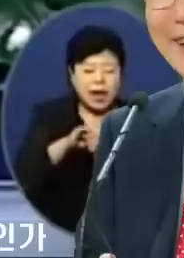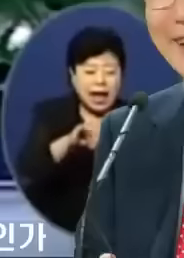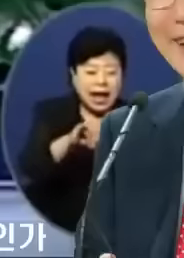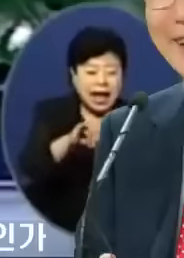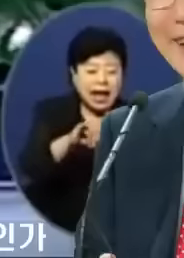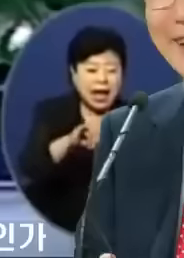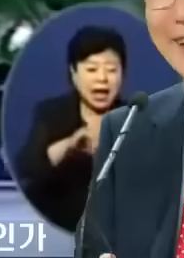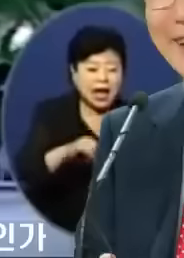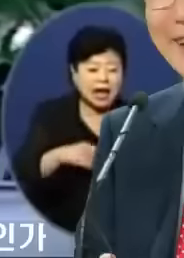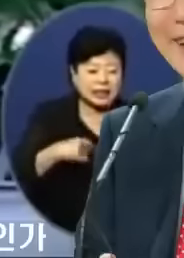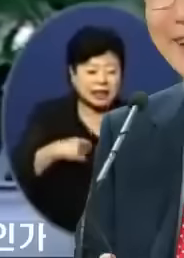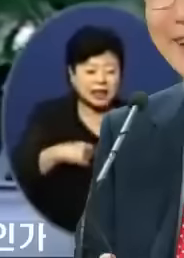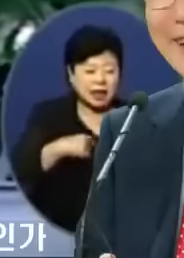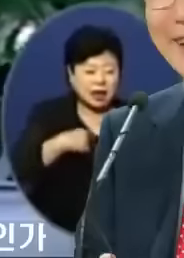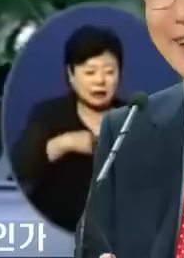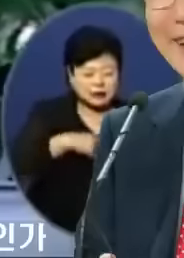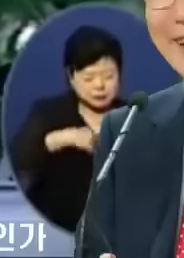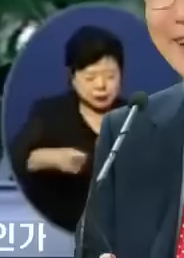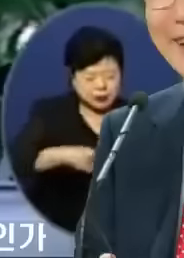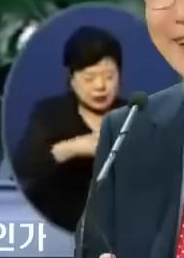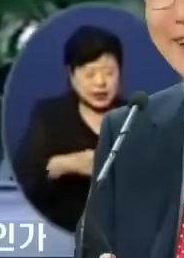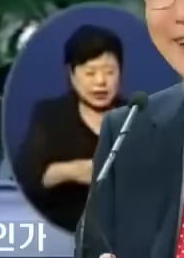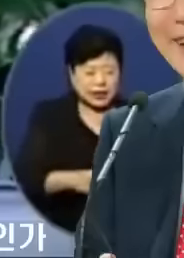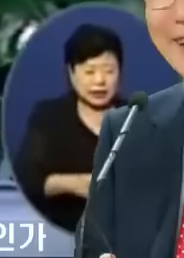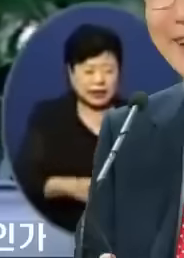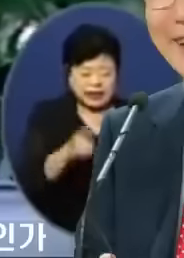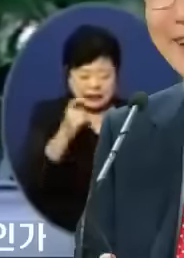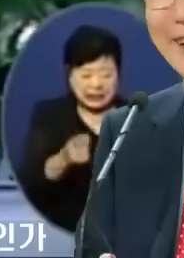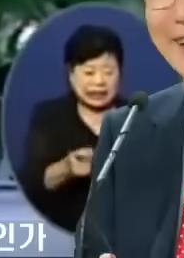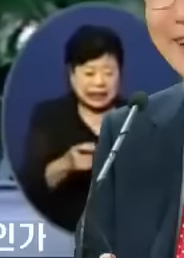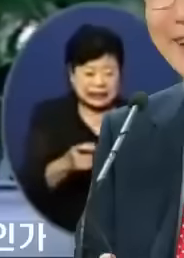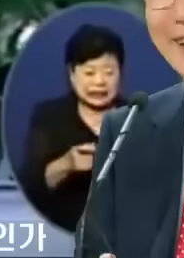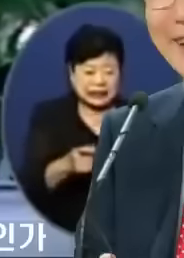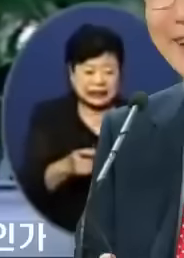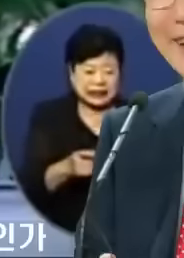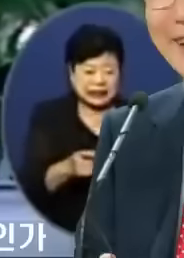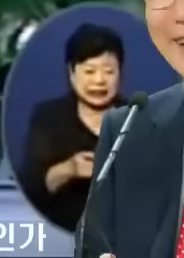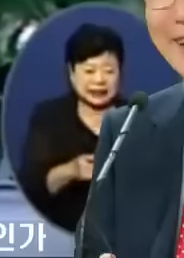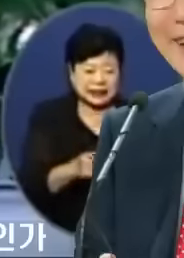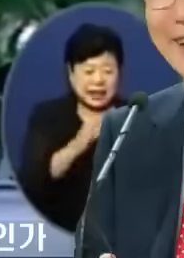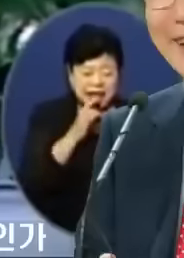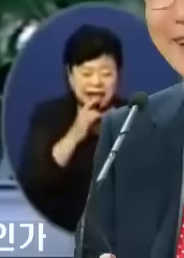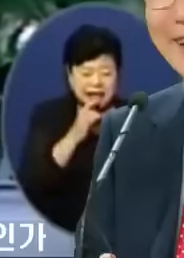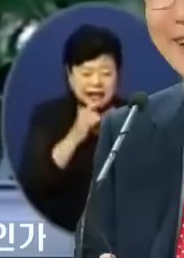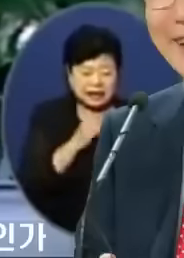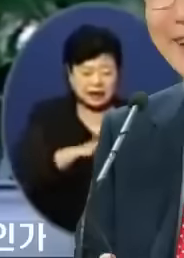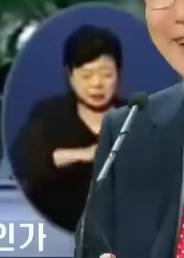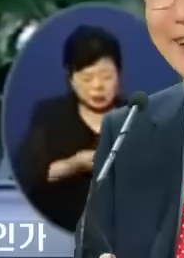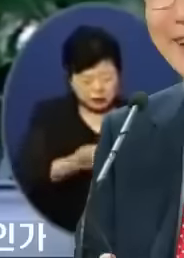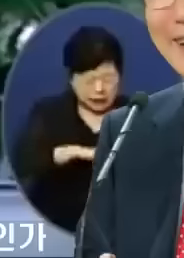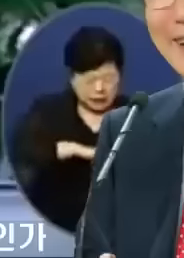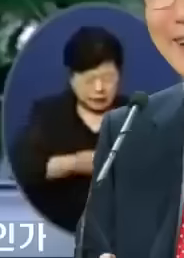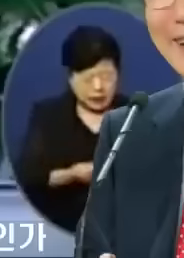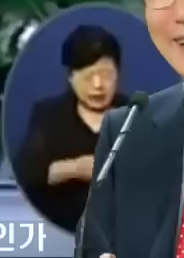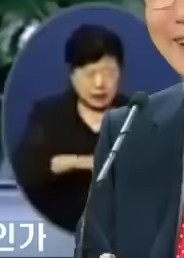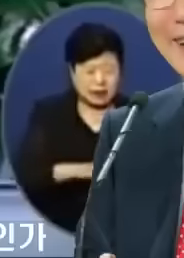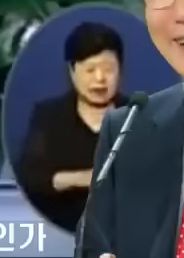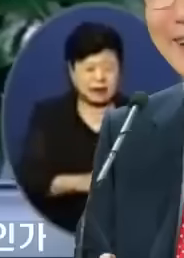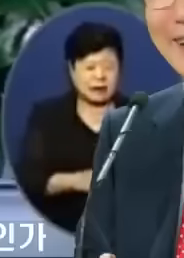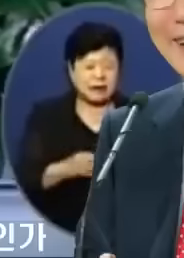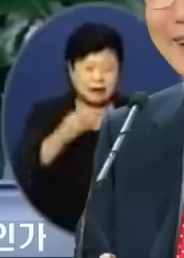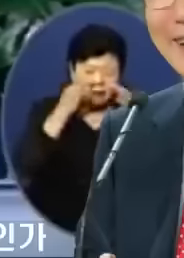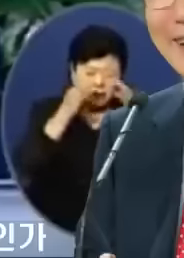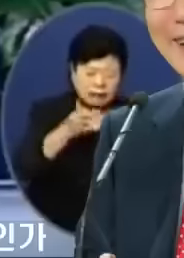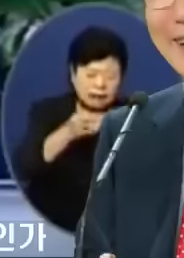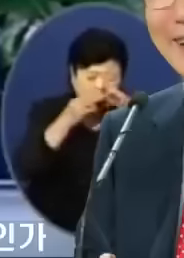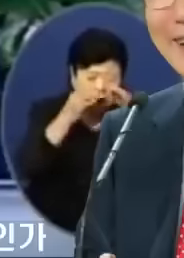벌레가 자기 깝질을 벗어나오려고 하는데 깝질이 단단하니까 잘 안 나와지니까 몸에 하도 힘을